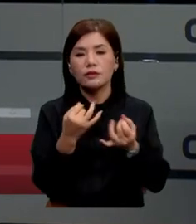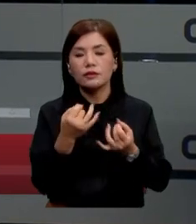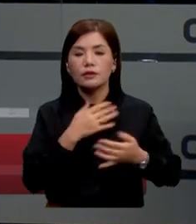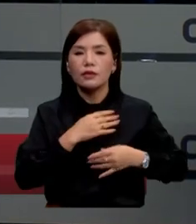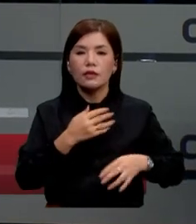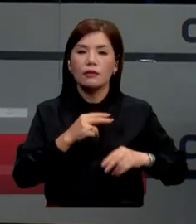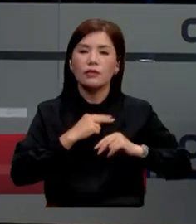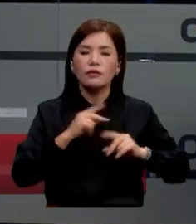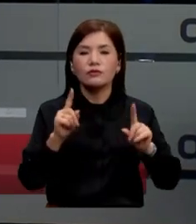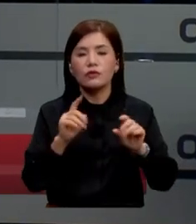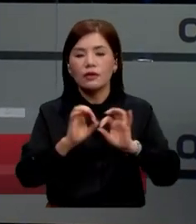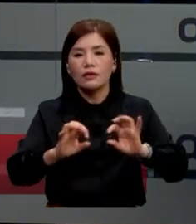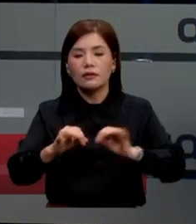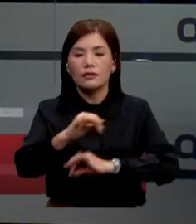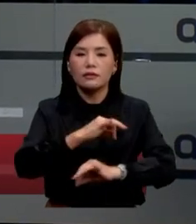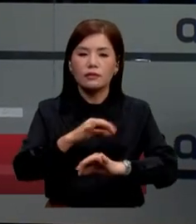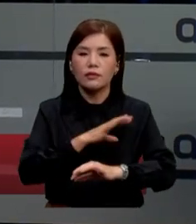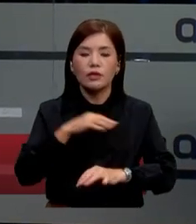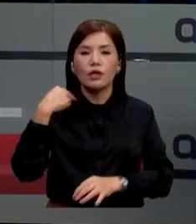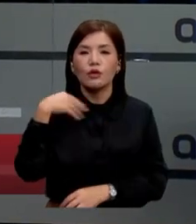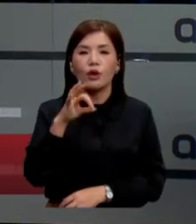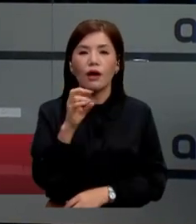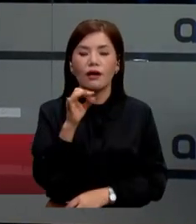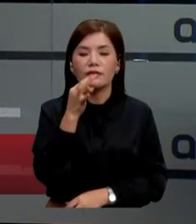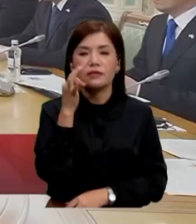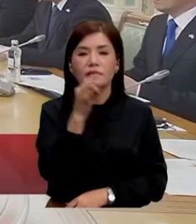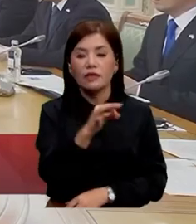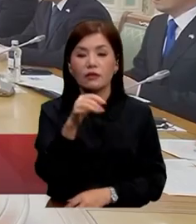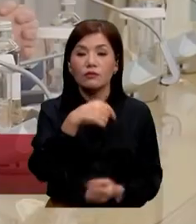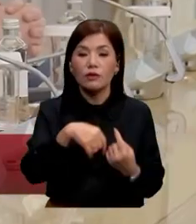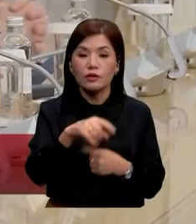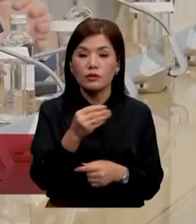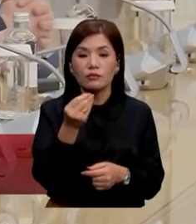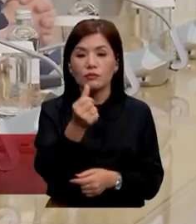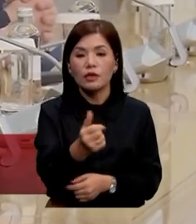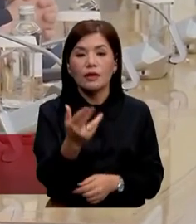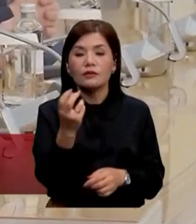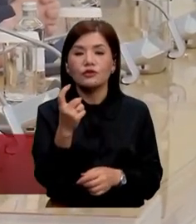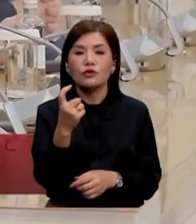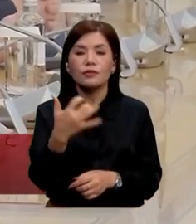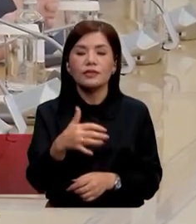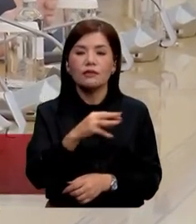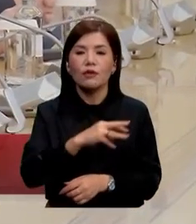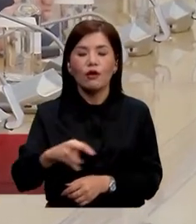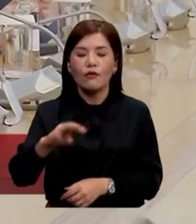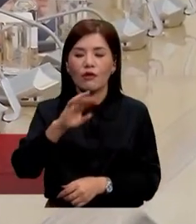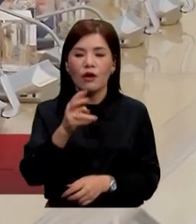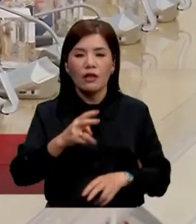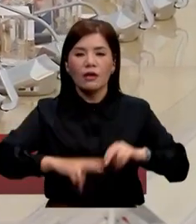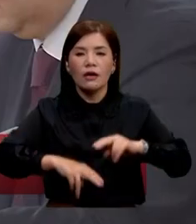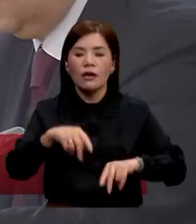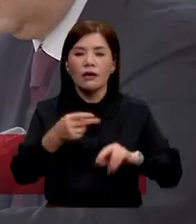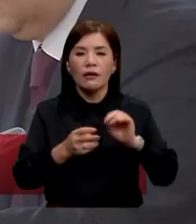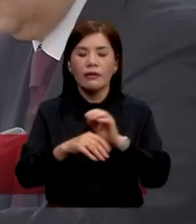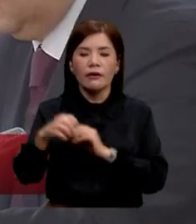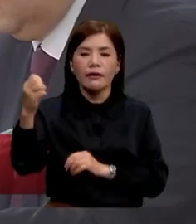связи наших стран. Как заявил сегодня Токаев, венгерские бизнесмены планируют инвестировать 150 миллионов долларов в строительство солнечных